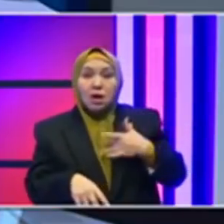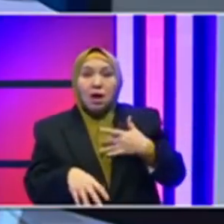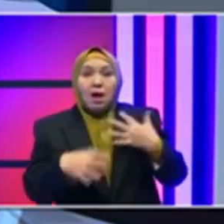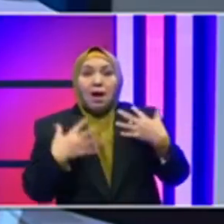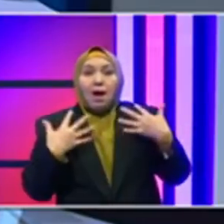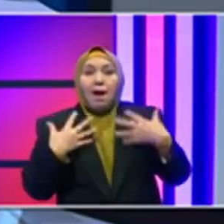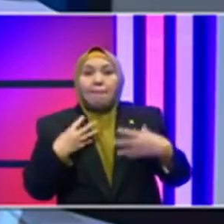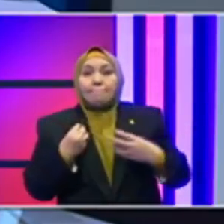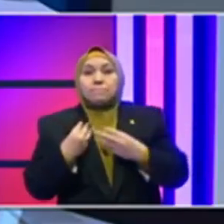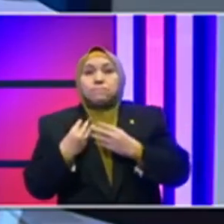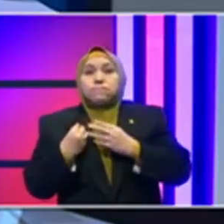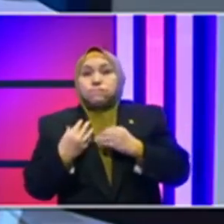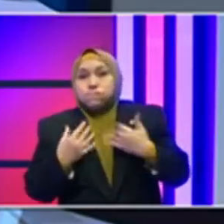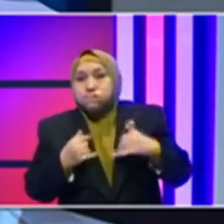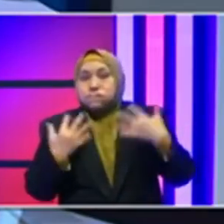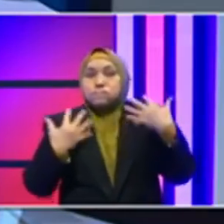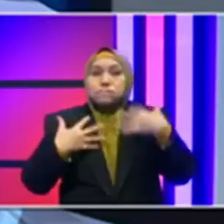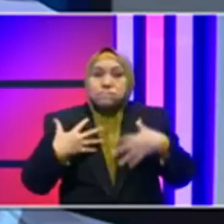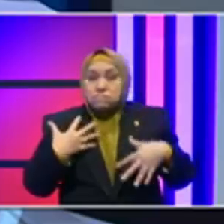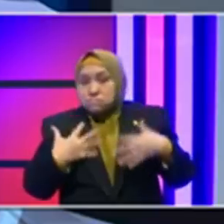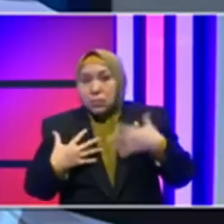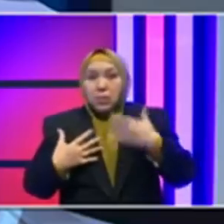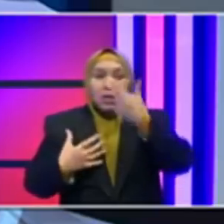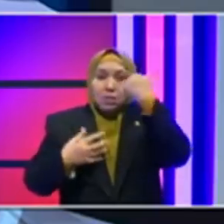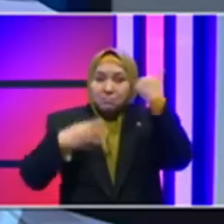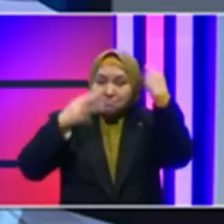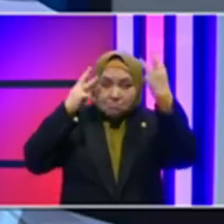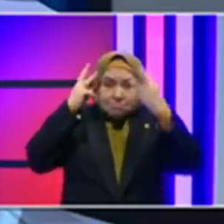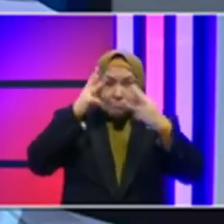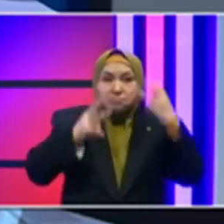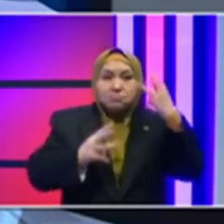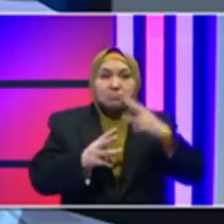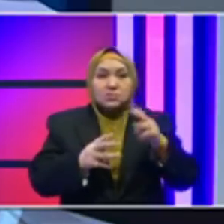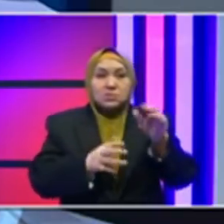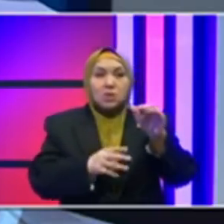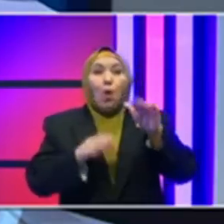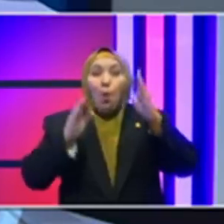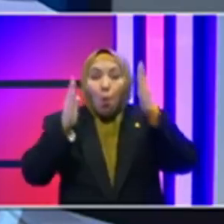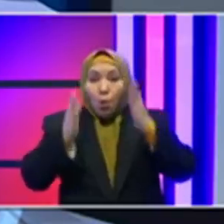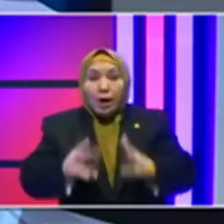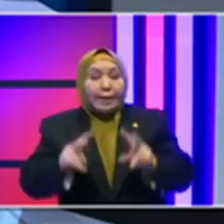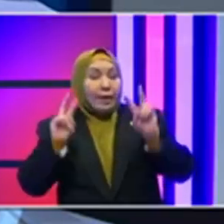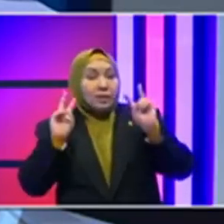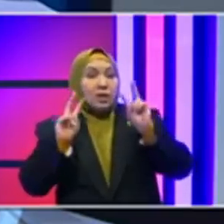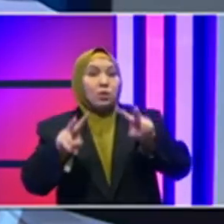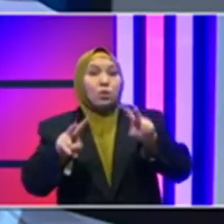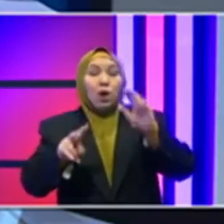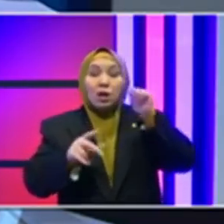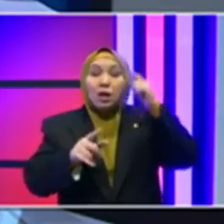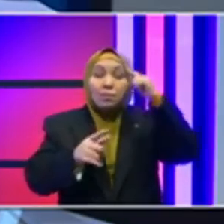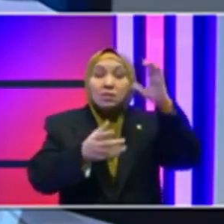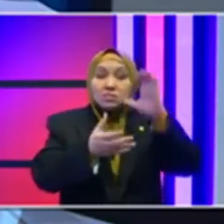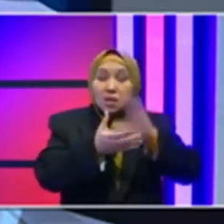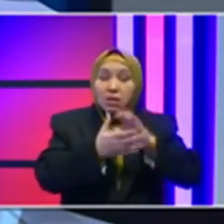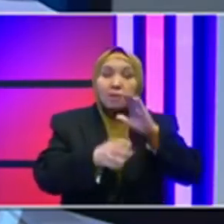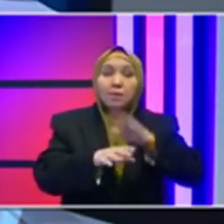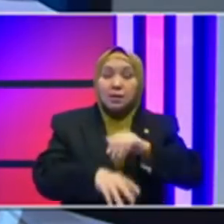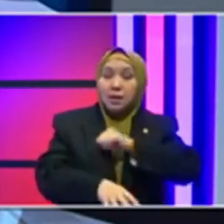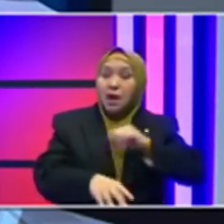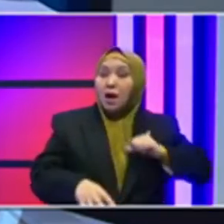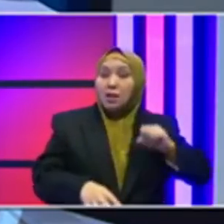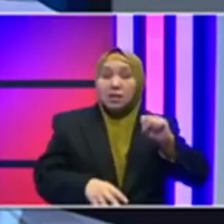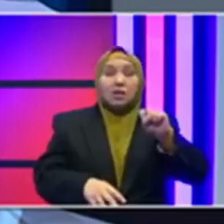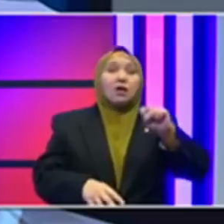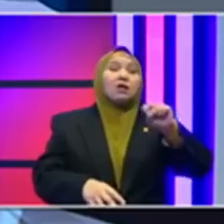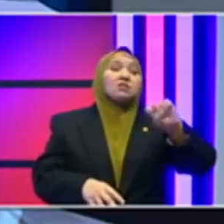cemas juga terasa cemas juga karena kuatir bahwa orang yang menyaksikan akan percaya kepada ahli